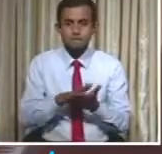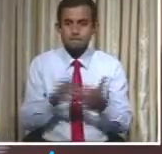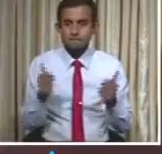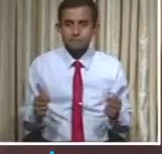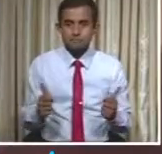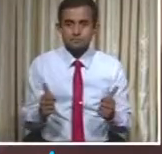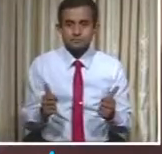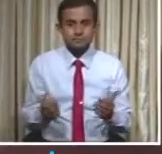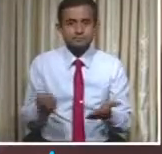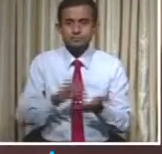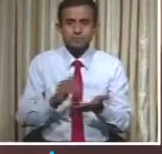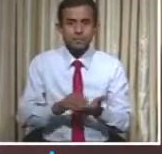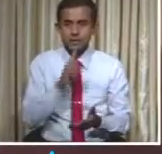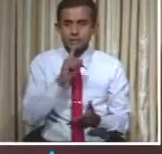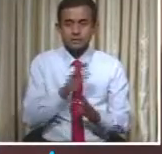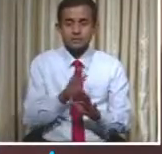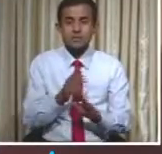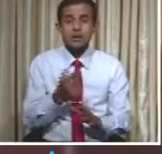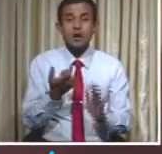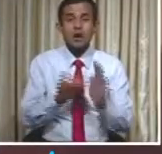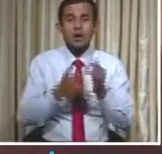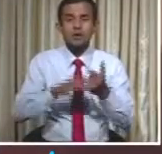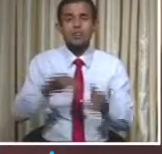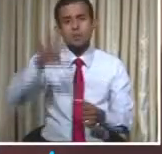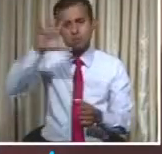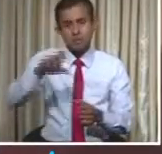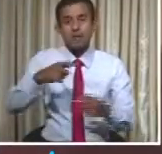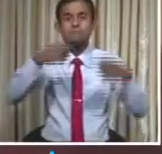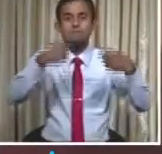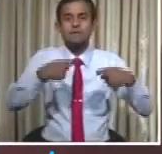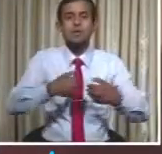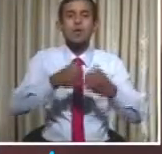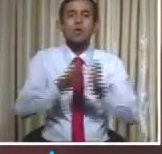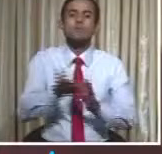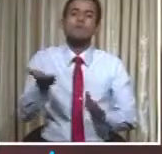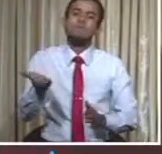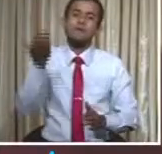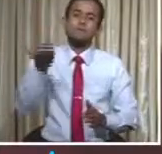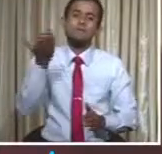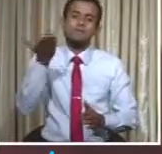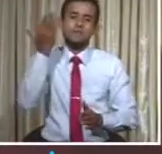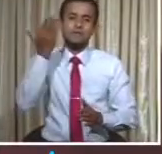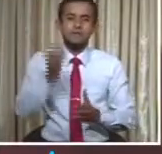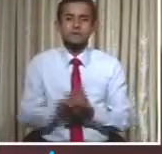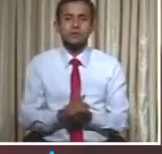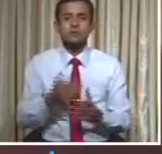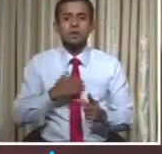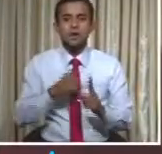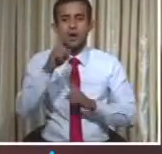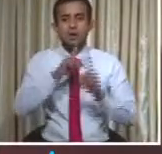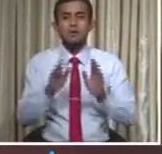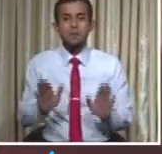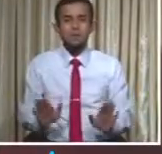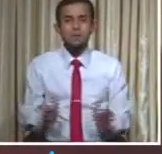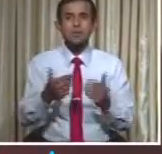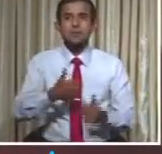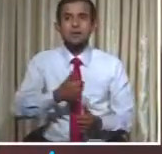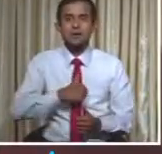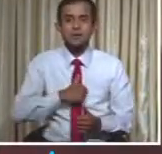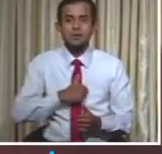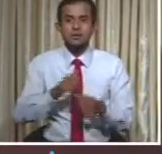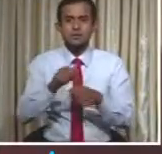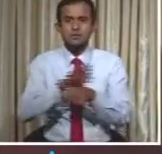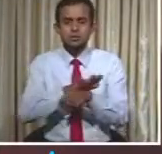ඒක ආයි කියන්න දෙයක් නැහැ. මම කිව්වේ රුපියල් 5000කින් අර කියපු ඇසිස් වලින් වැඩි කරන්න කියලා. ඉතින් මම මගේ කතාව පටන් ගන්න කැමතියි